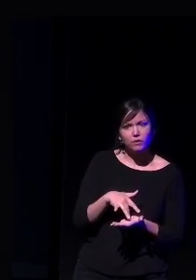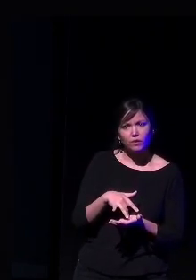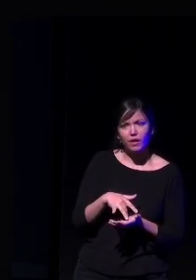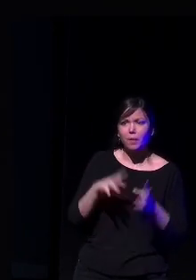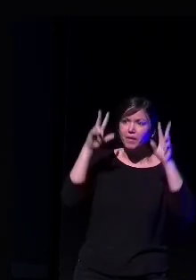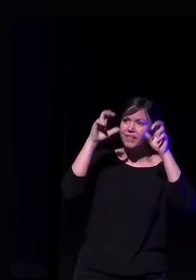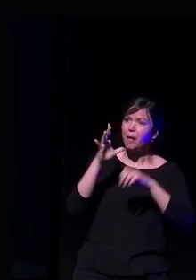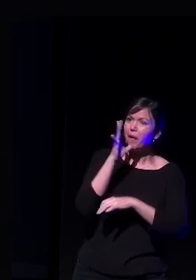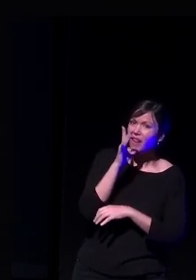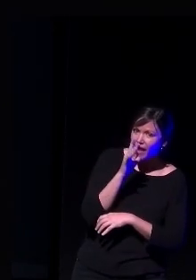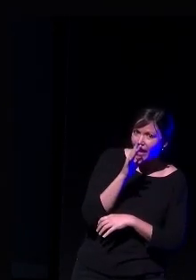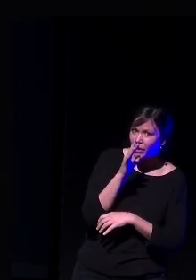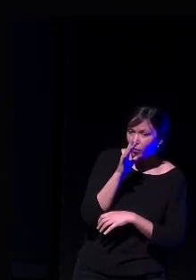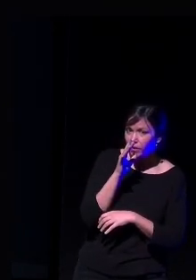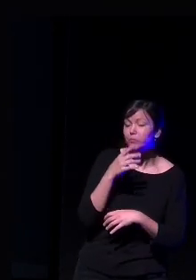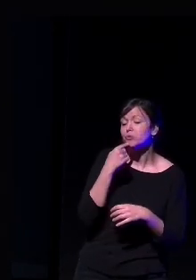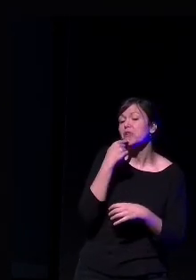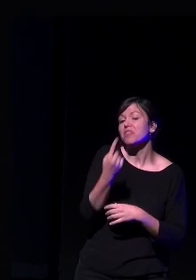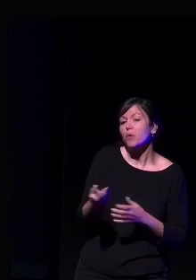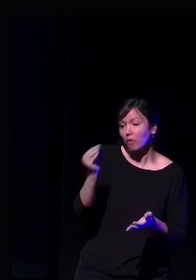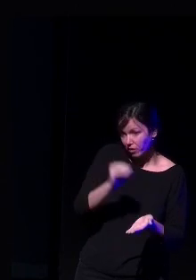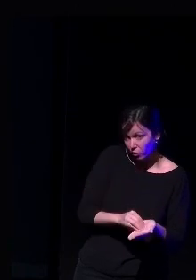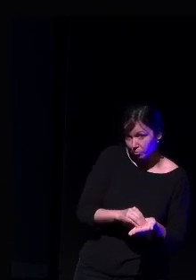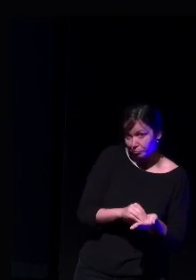l'aigua, no haurem de tornar a parlar.